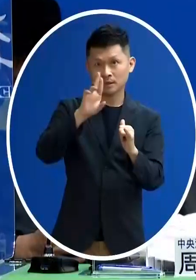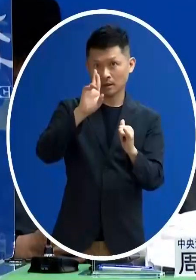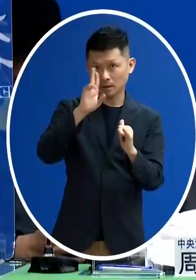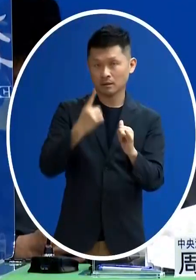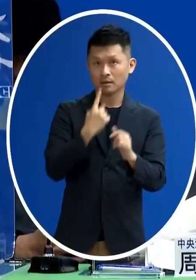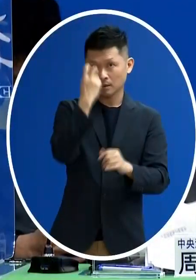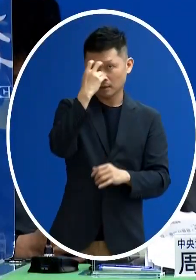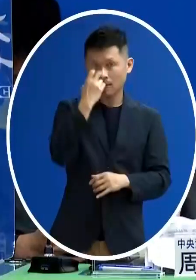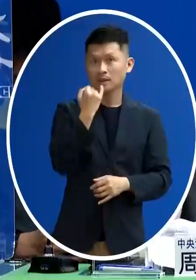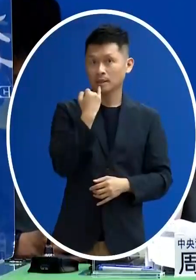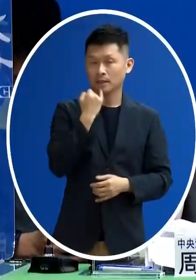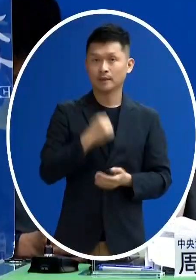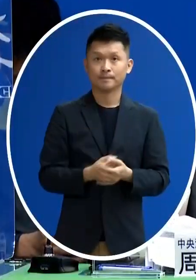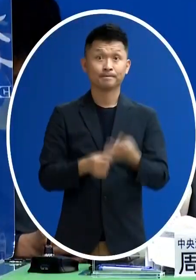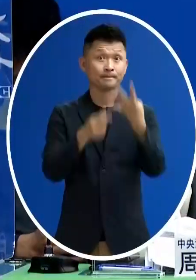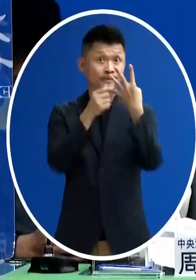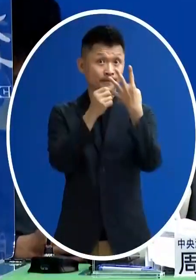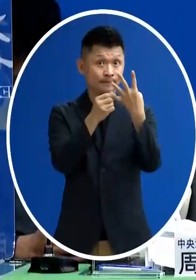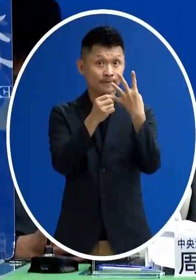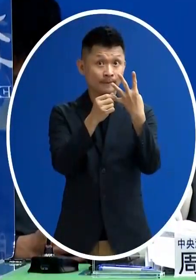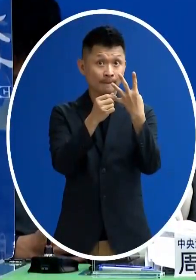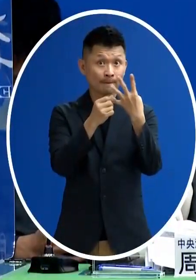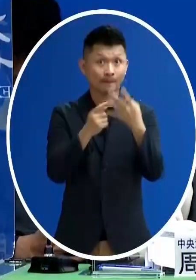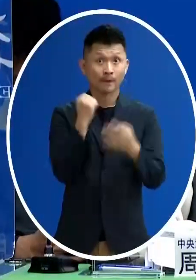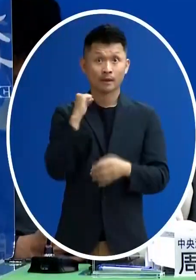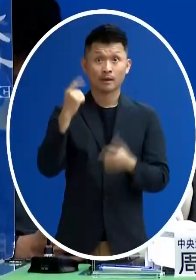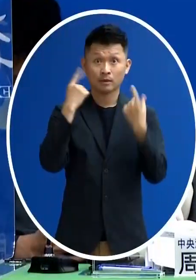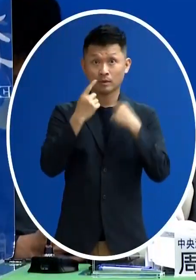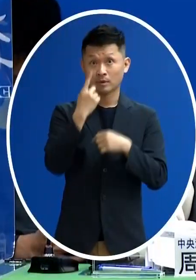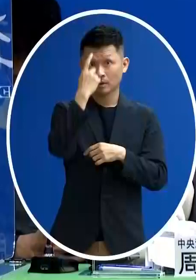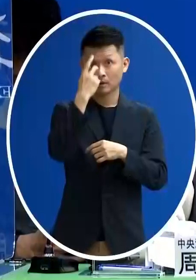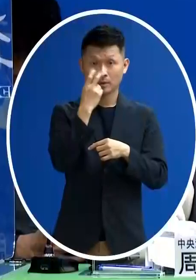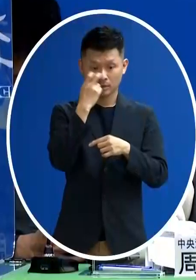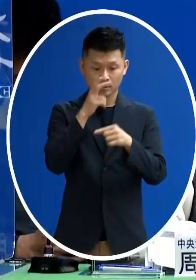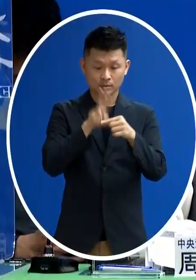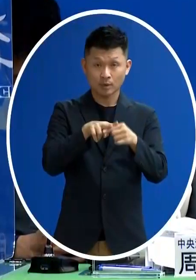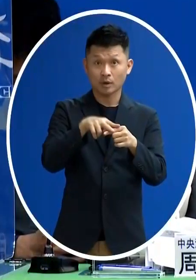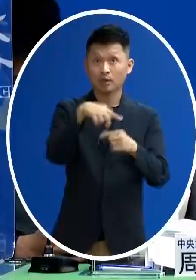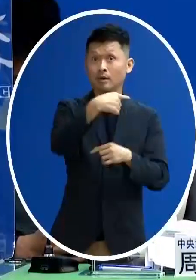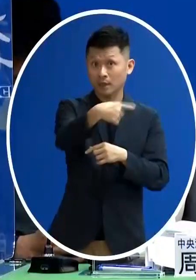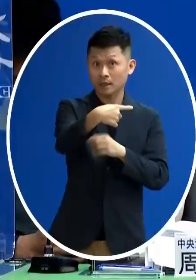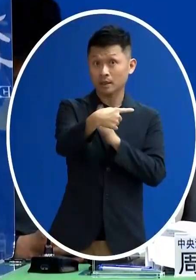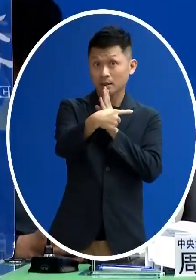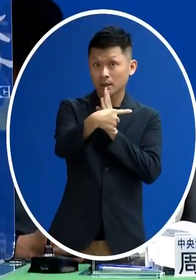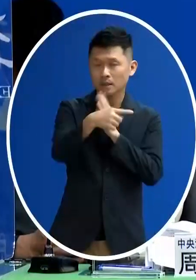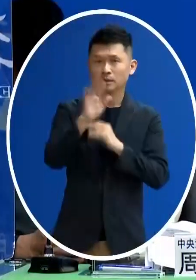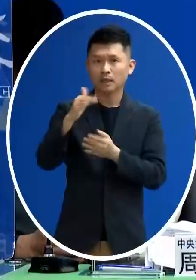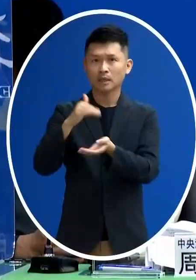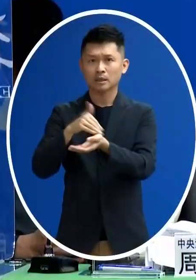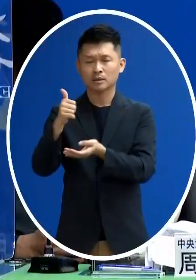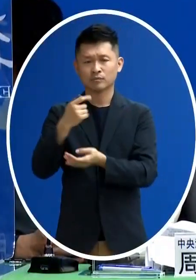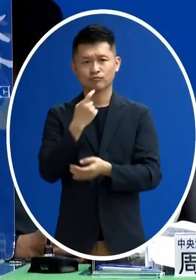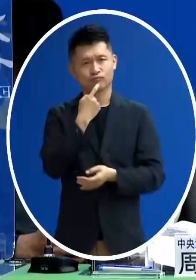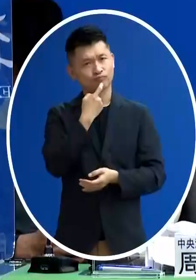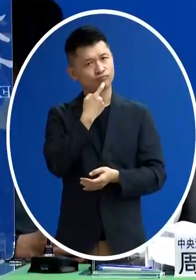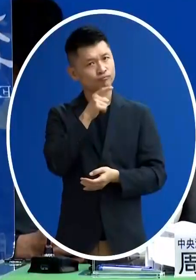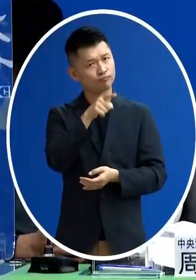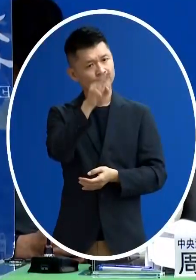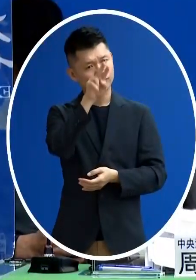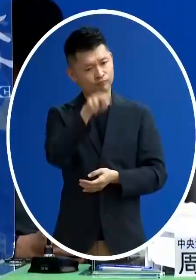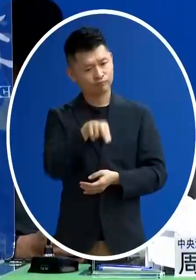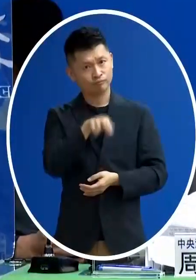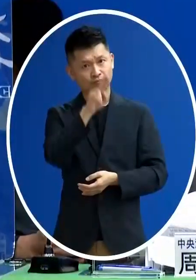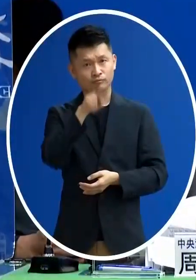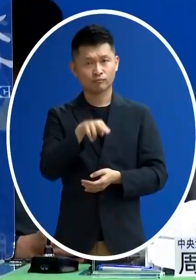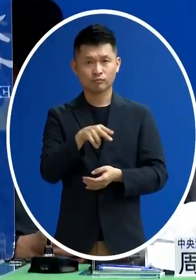认。第四点就是抗原快筛阴性啊，如果你抗原快筛阴性，但是医师怀疑，就是你抗